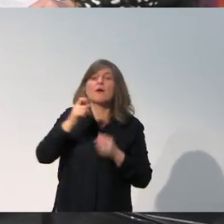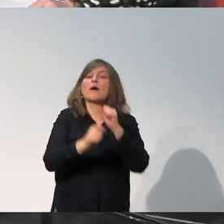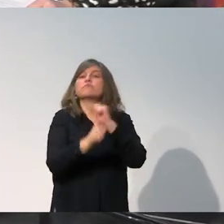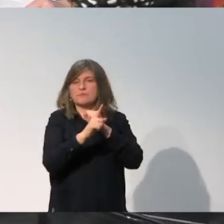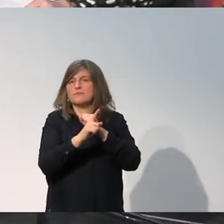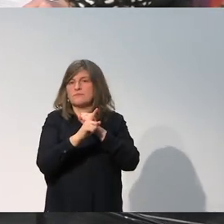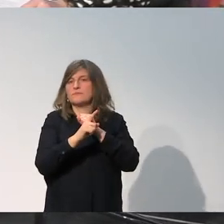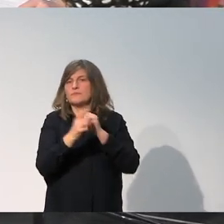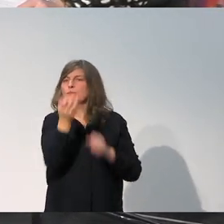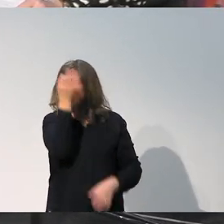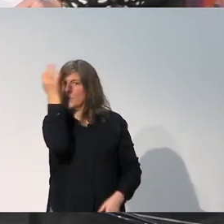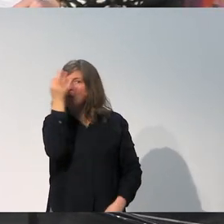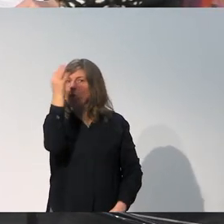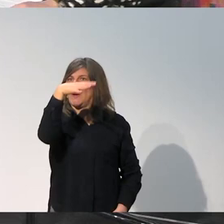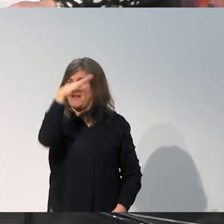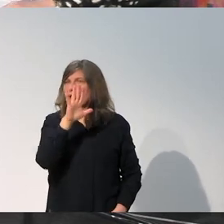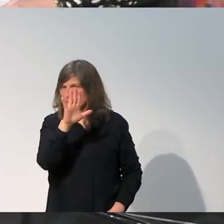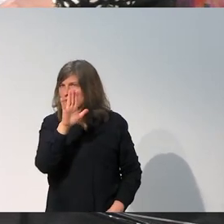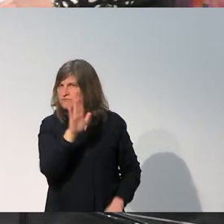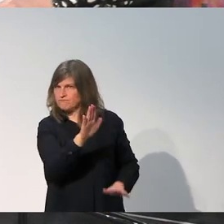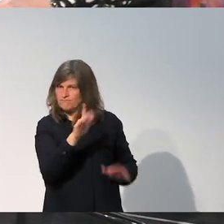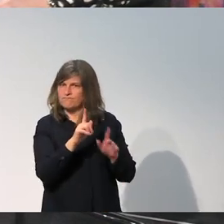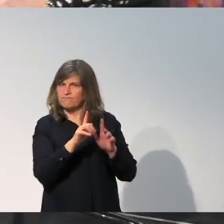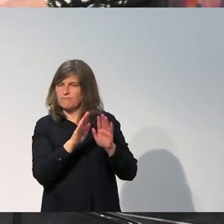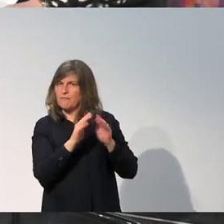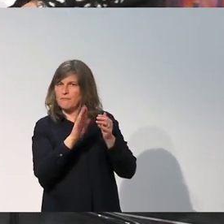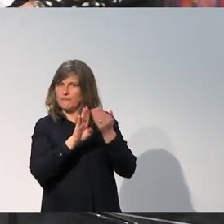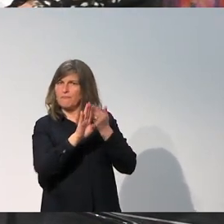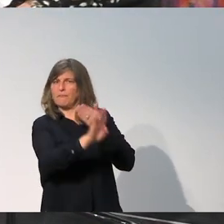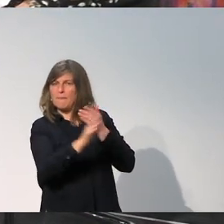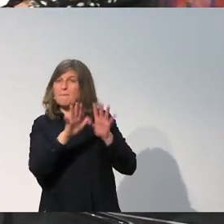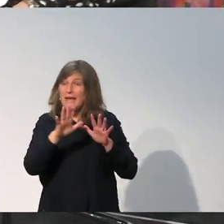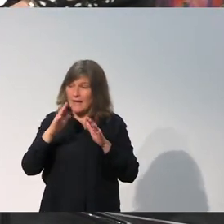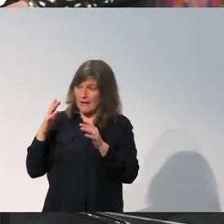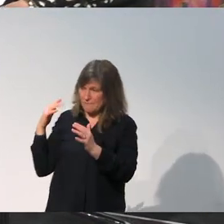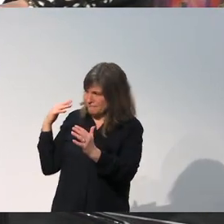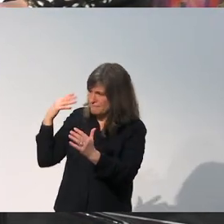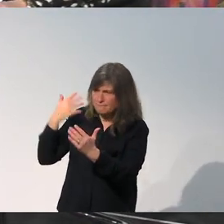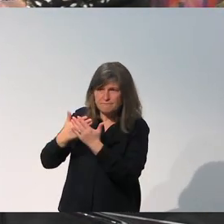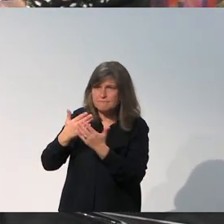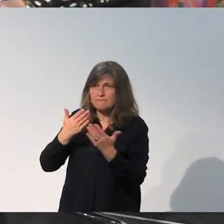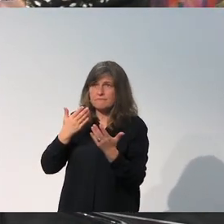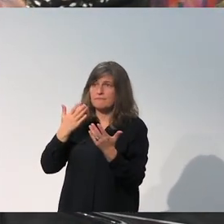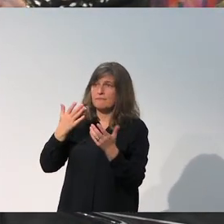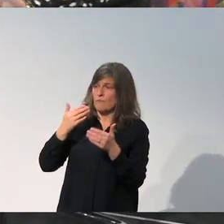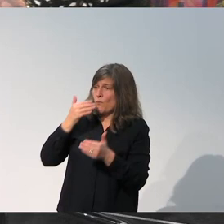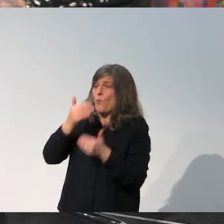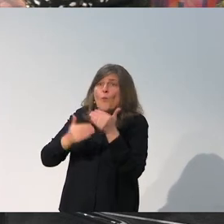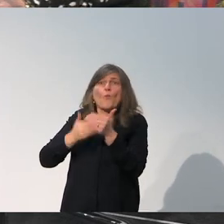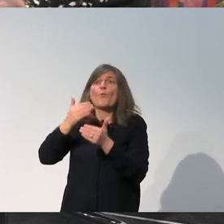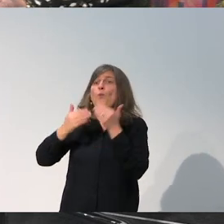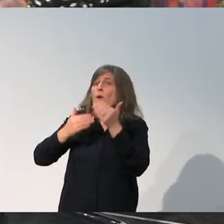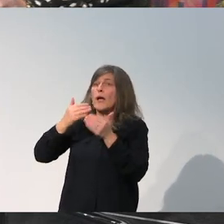et que toute notre histoire, d'une certaine manière, pourrait être lue comme le progrès de l'humanité